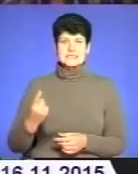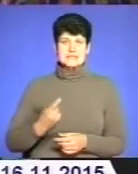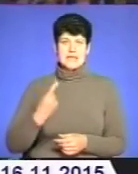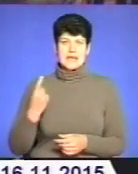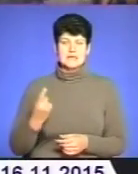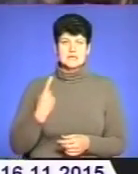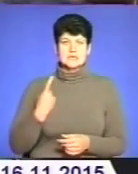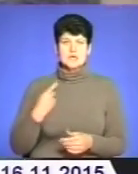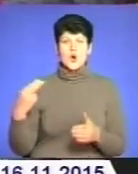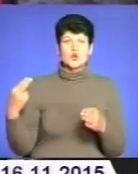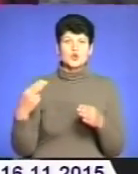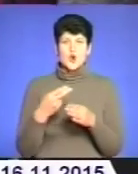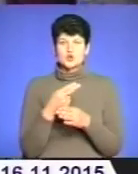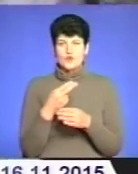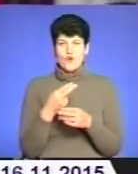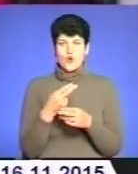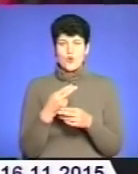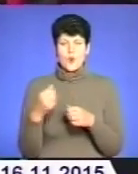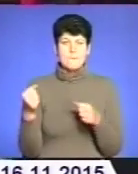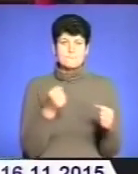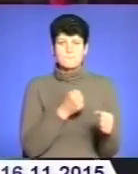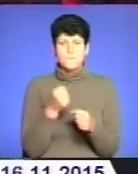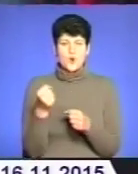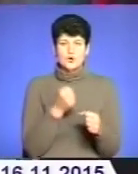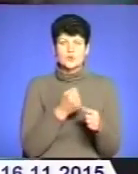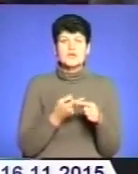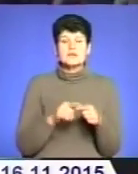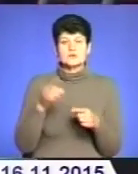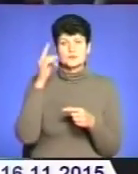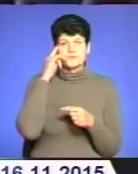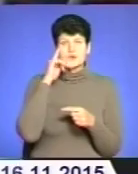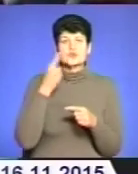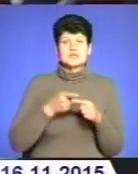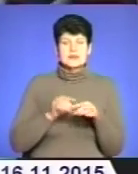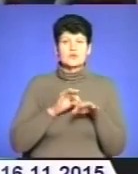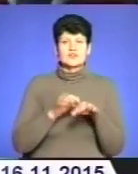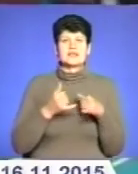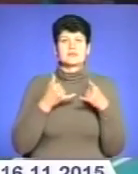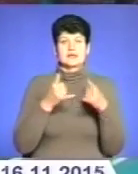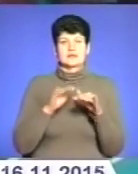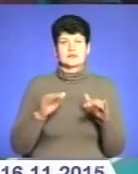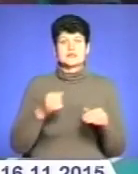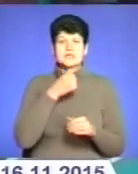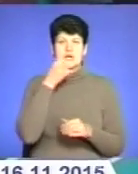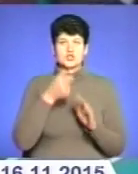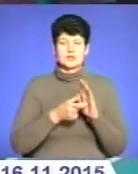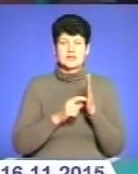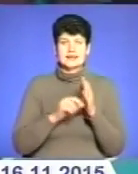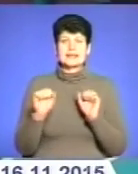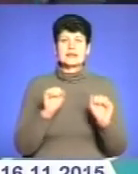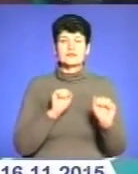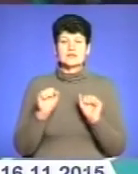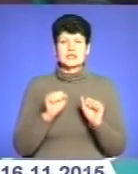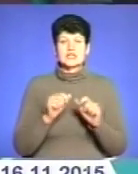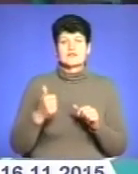майстерність ножового бою і сподіваюся, що такі вишколи ми проведемо ще й для учнів старших класів. Керівник